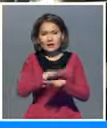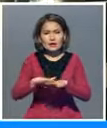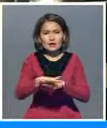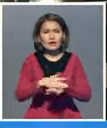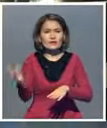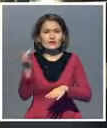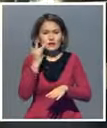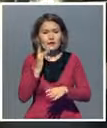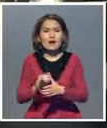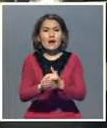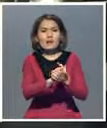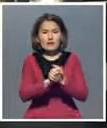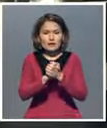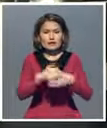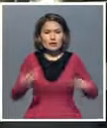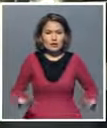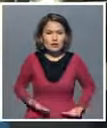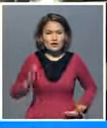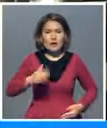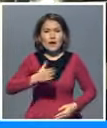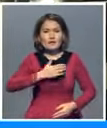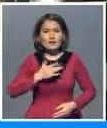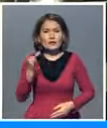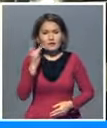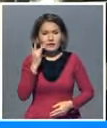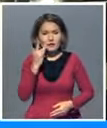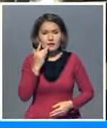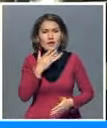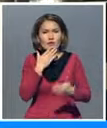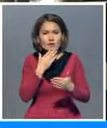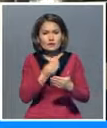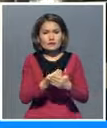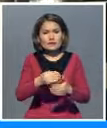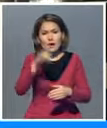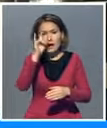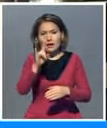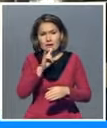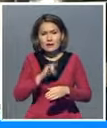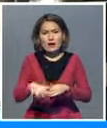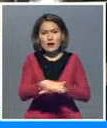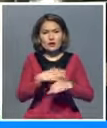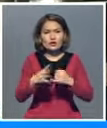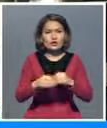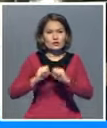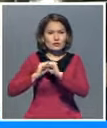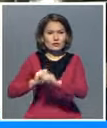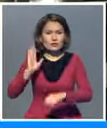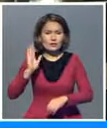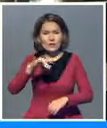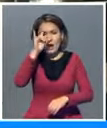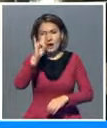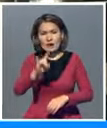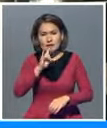ел елдің біріктіруші күші, ешқашан таусылмас қуат көзі. Ол Қазақстан 2050 стратегиясының ғана емес, 21-ші ғасырдағы